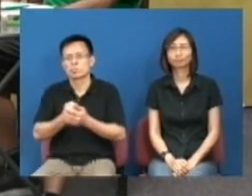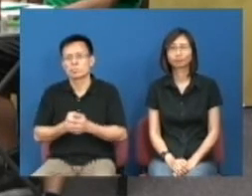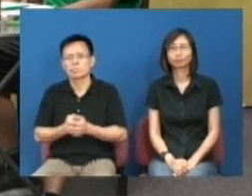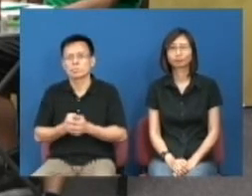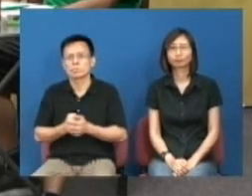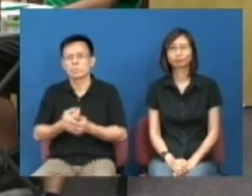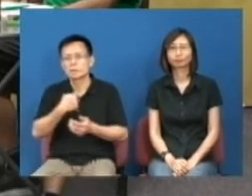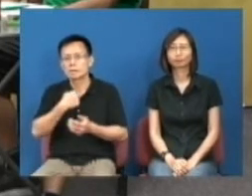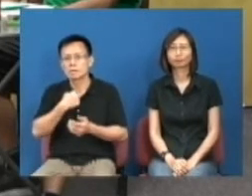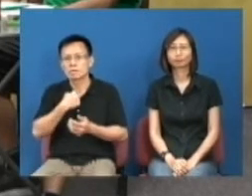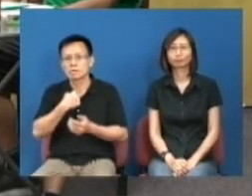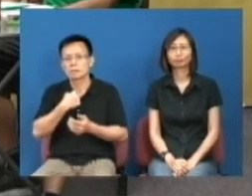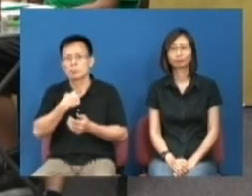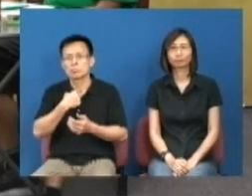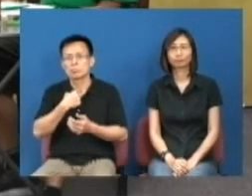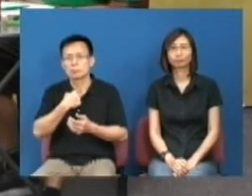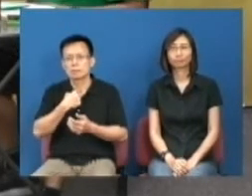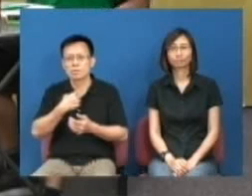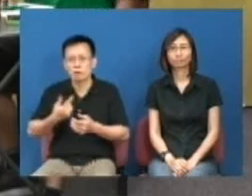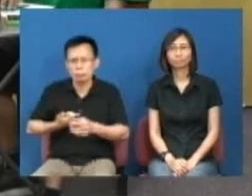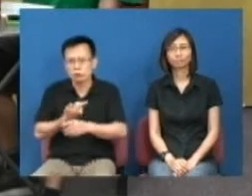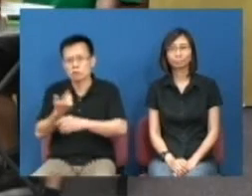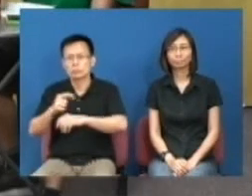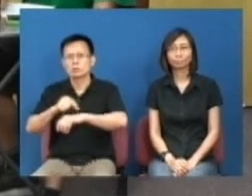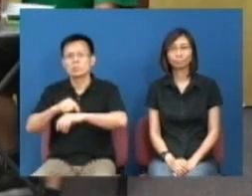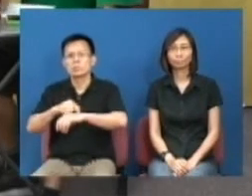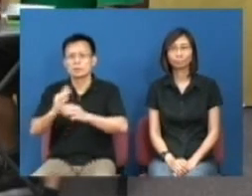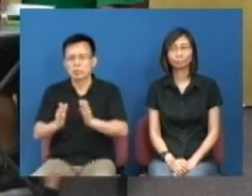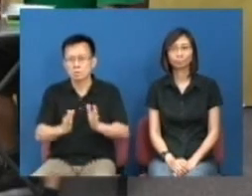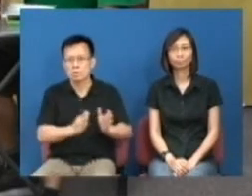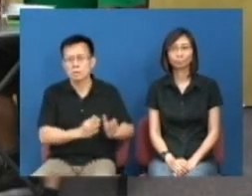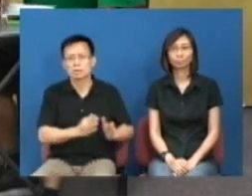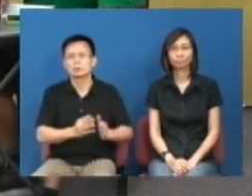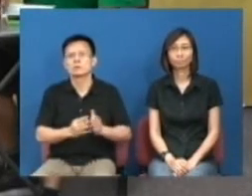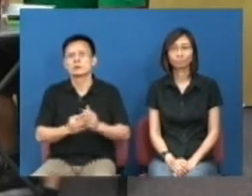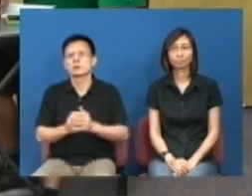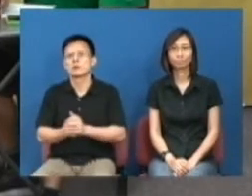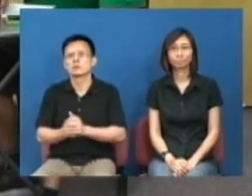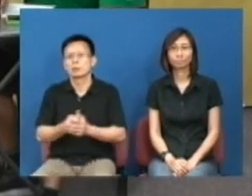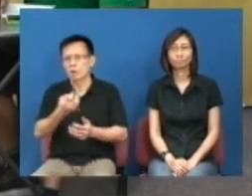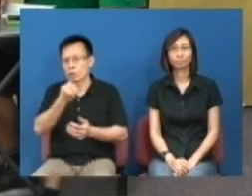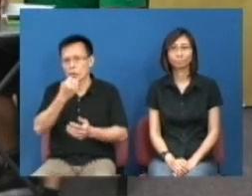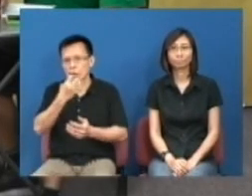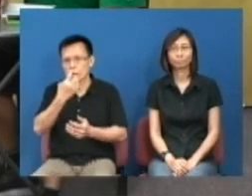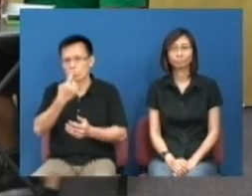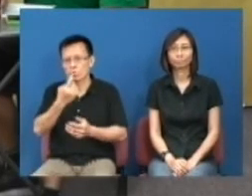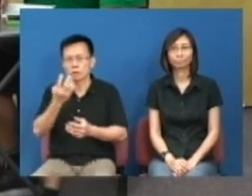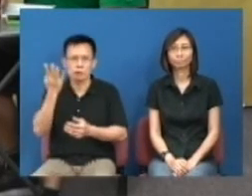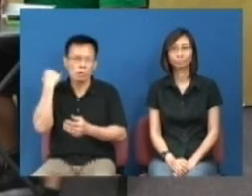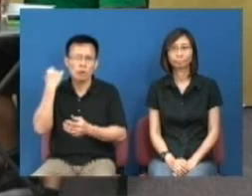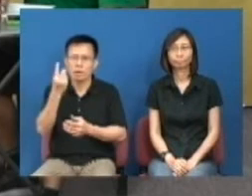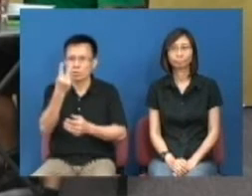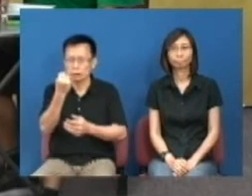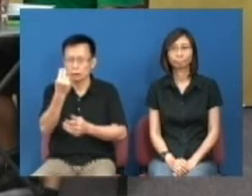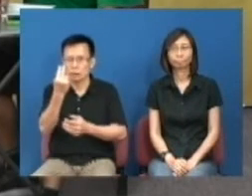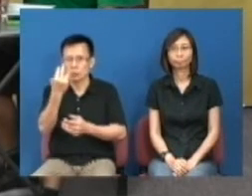係要花啲時間去整理同埋梳理，即係喺香港過去嗰廿幾年嘅